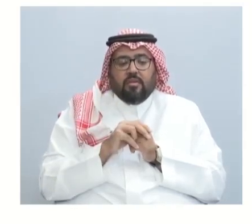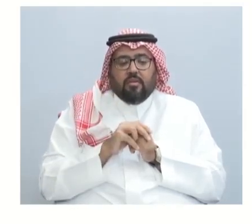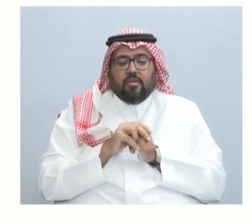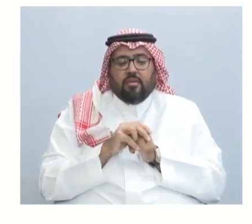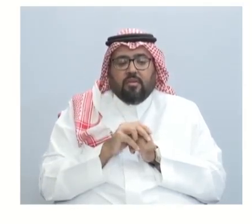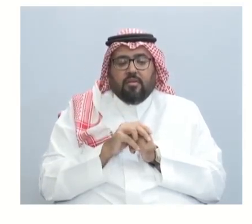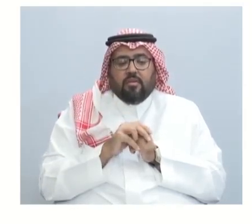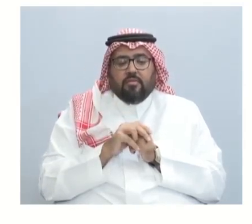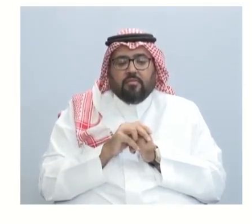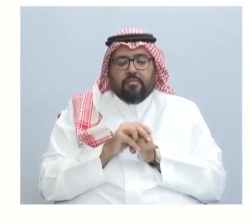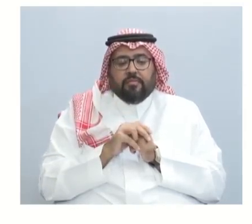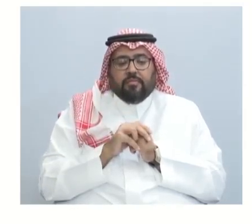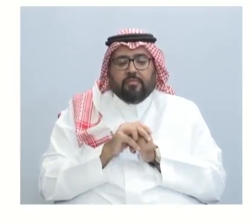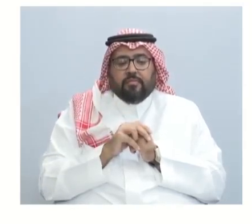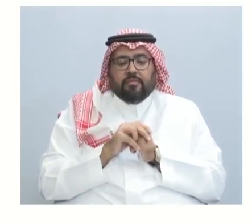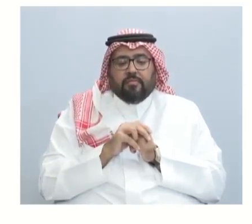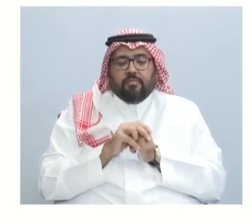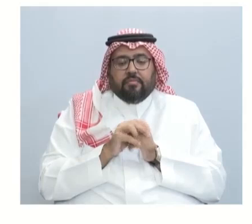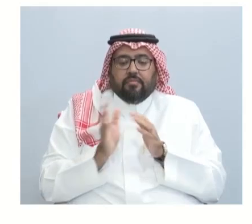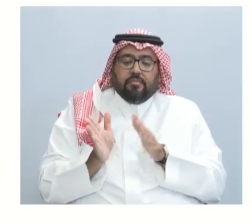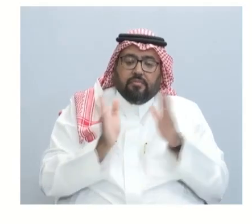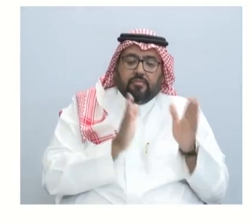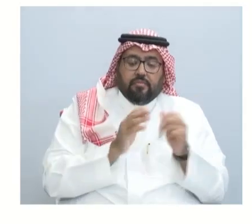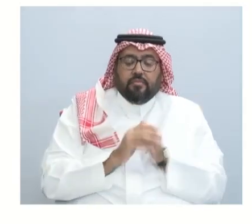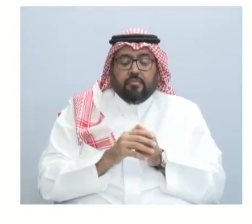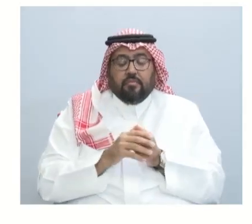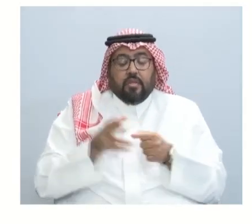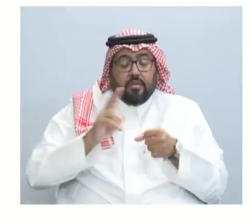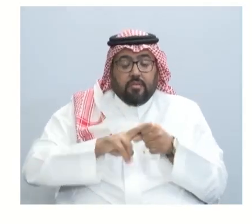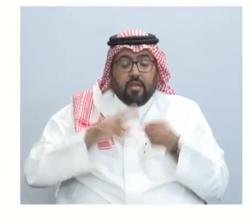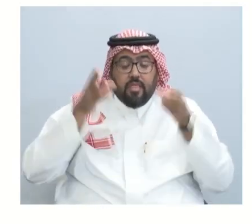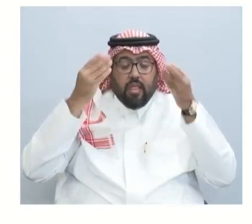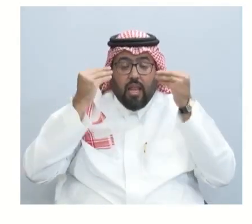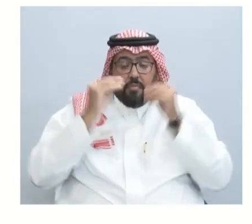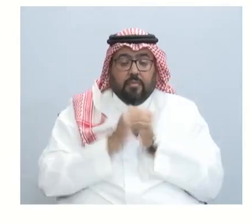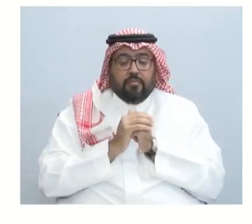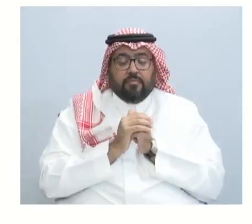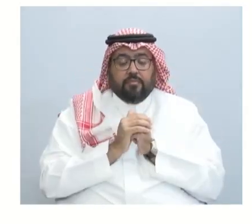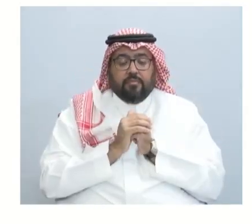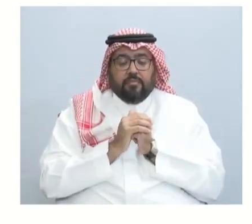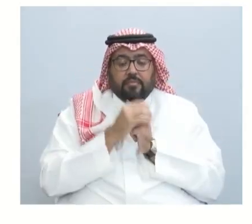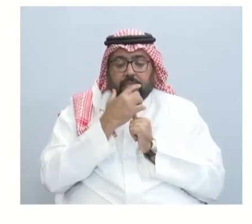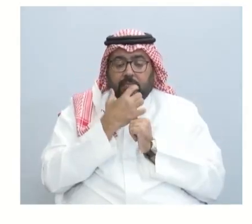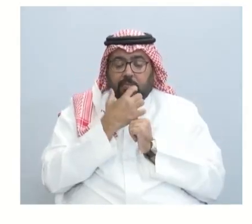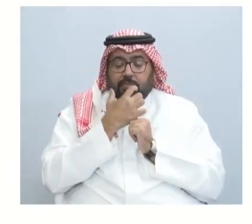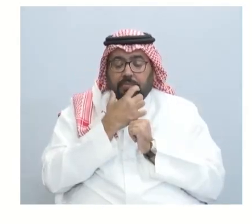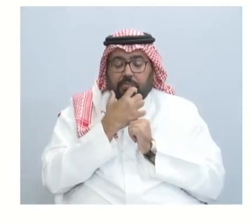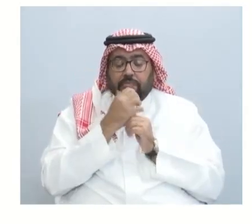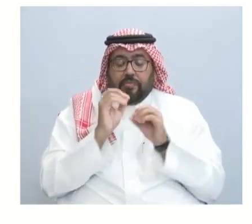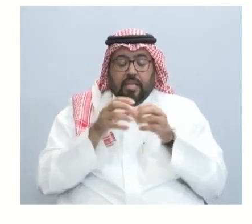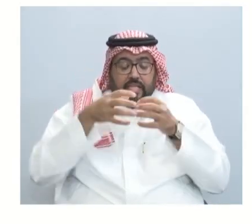المخلوط في مراجعه ما تعلمناه عزيزي الطالب وعزيزي الطالبه نقوم بعمليه